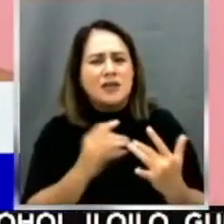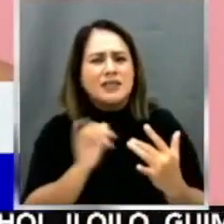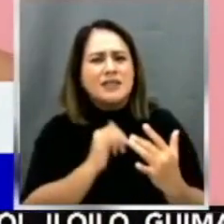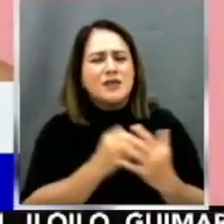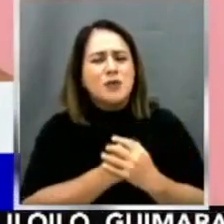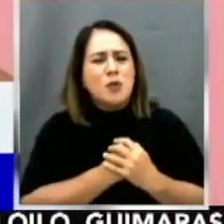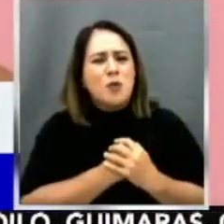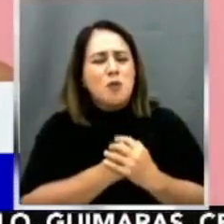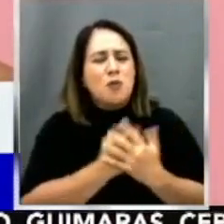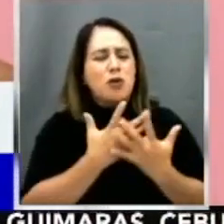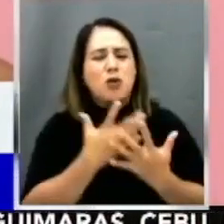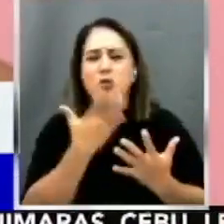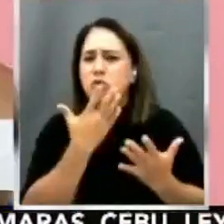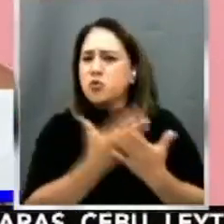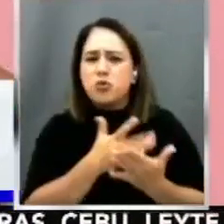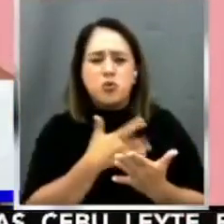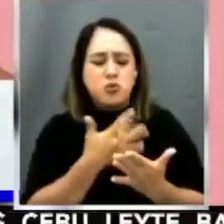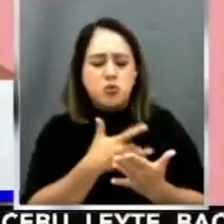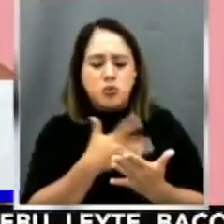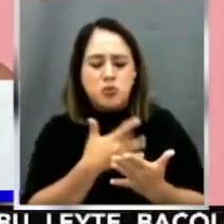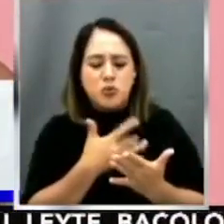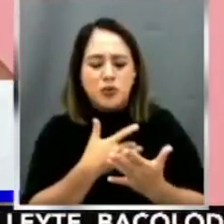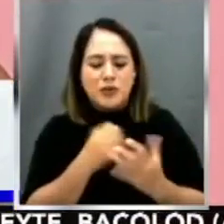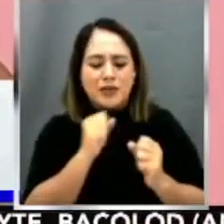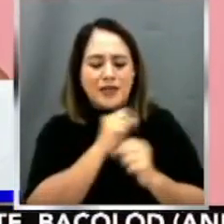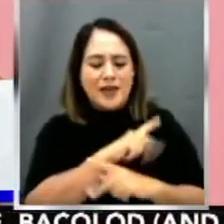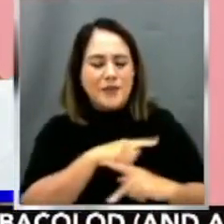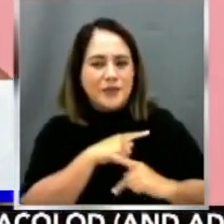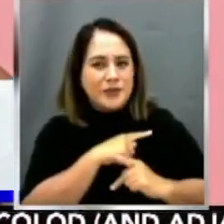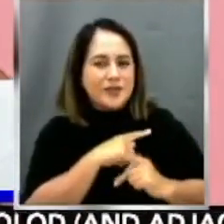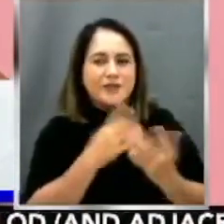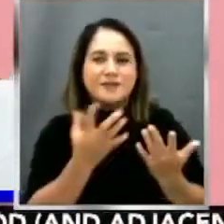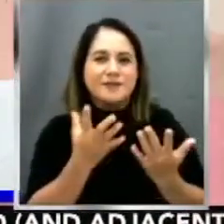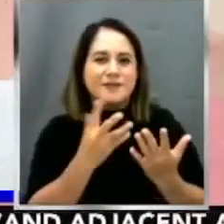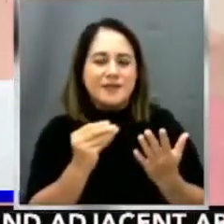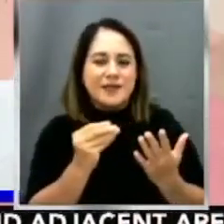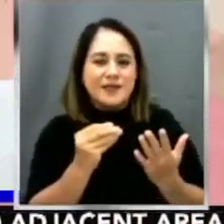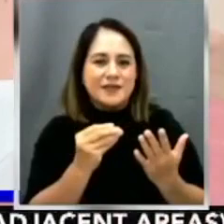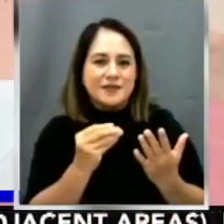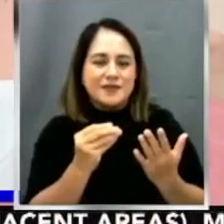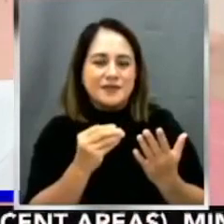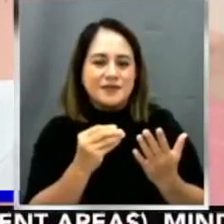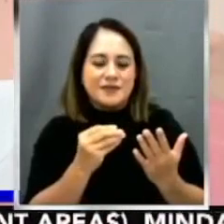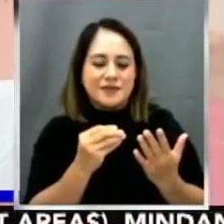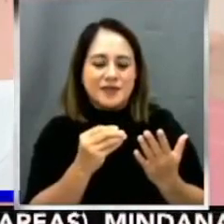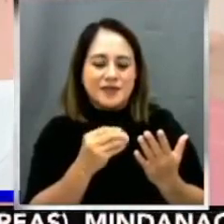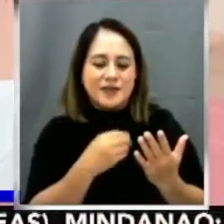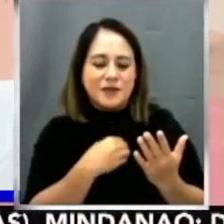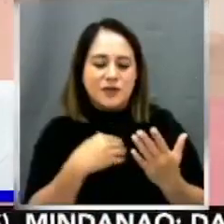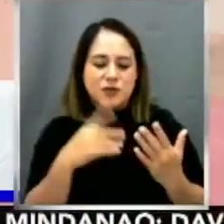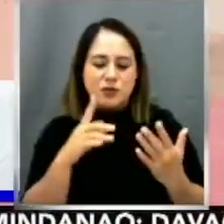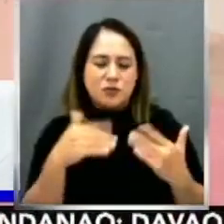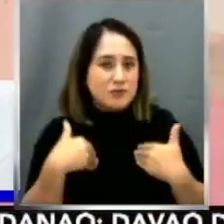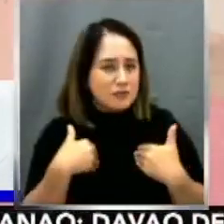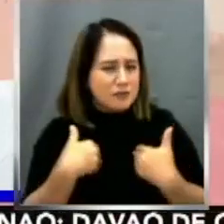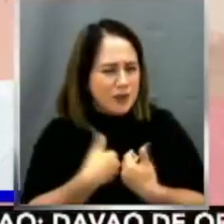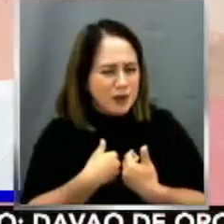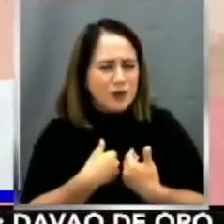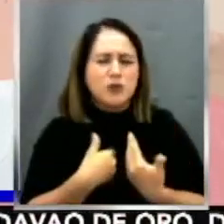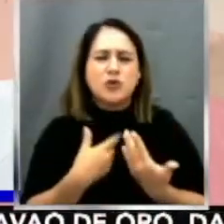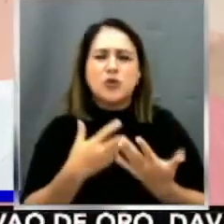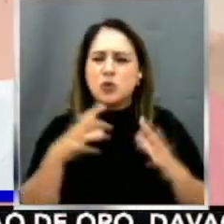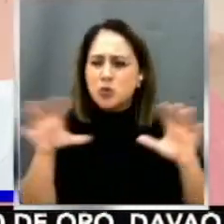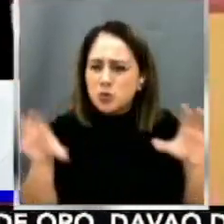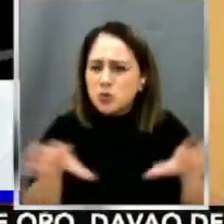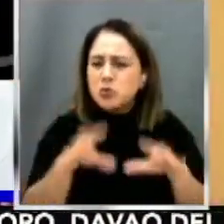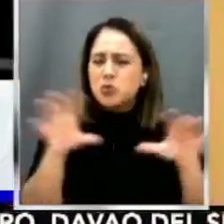sa pakiramdam titular na na-appreciate and naaano ng tao yung pagod mo, yung mga pinaghirapan mo, nakikita